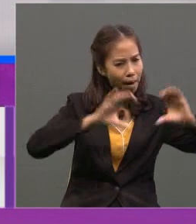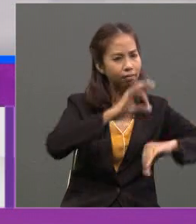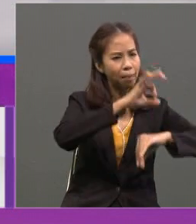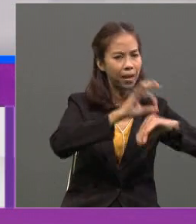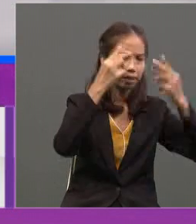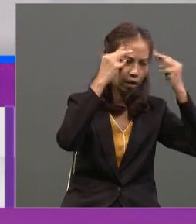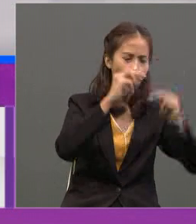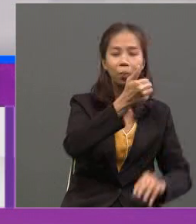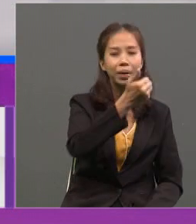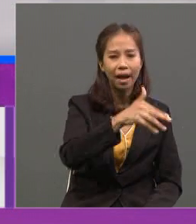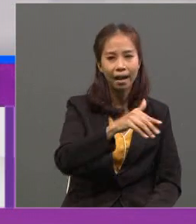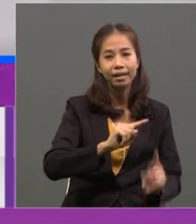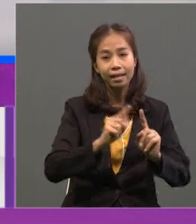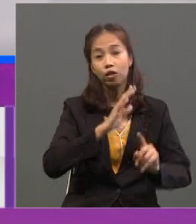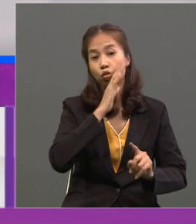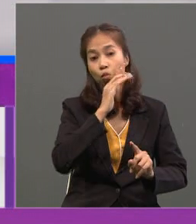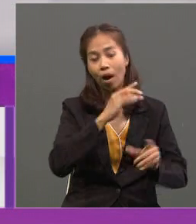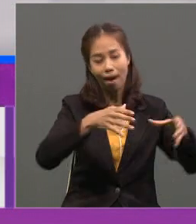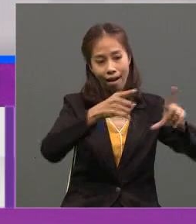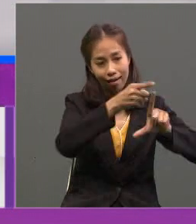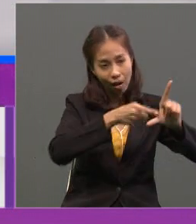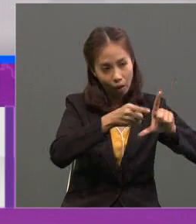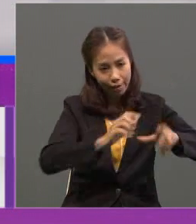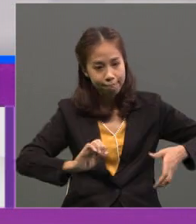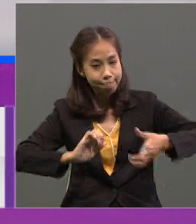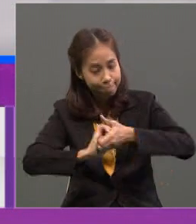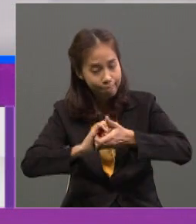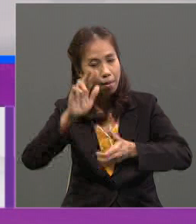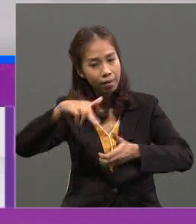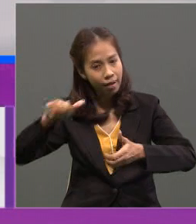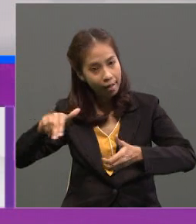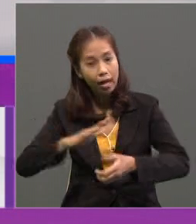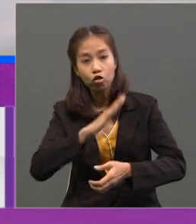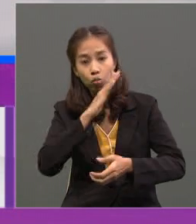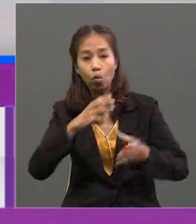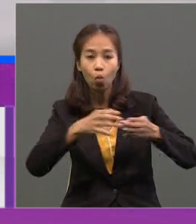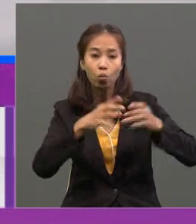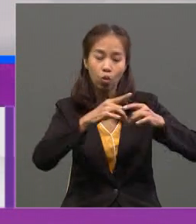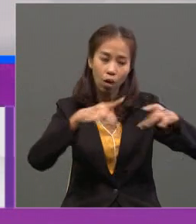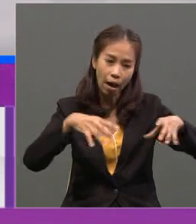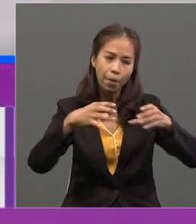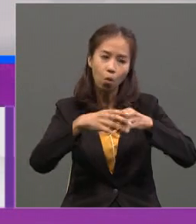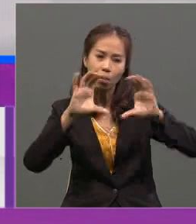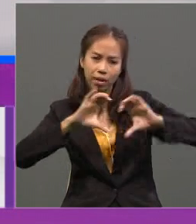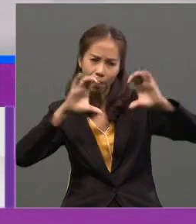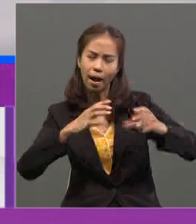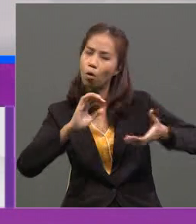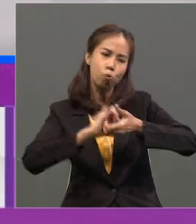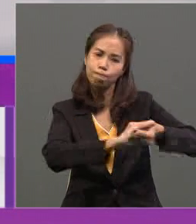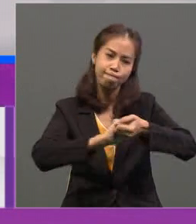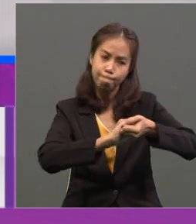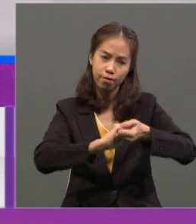มุลตรีแตวา เก้าไกลยัจับหับเพื่อไทย จะคานก็คาน จะรรถบาลก็รัฐบาลสอาจารย์อยteriorมองไข